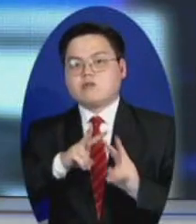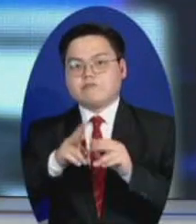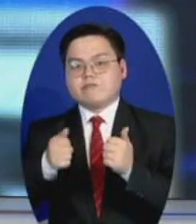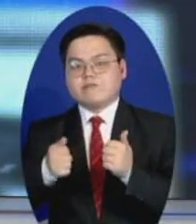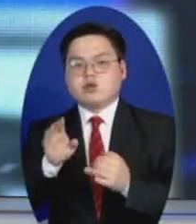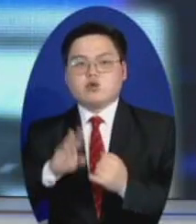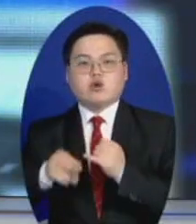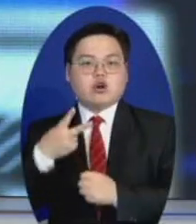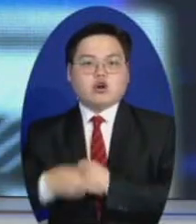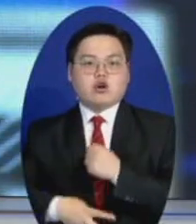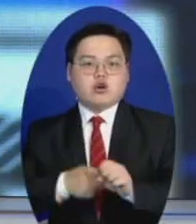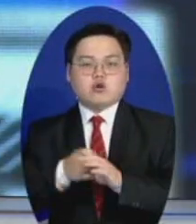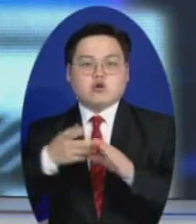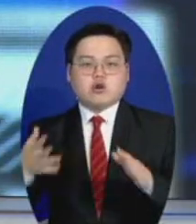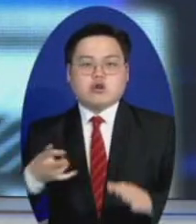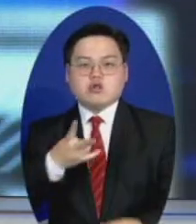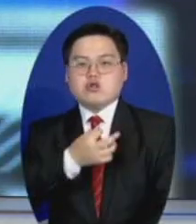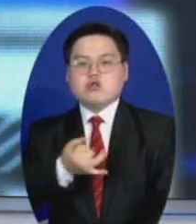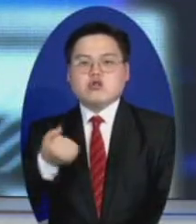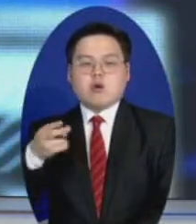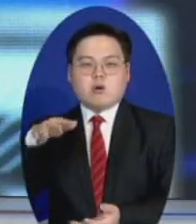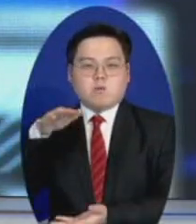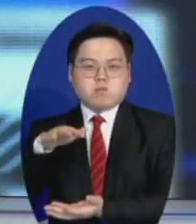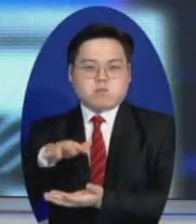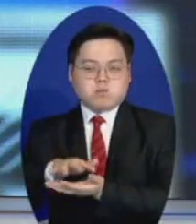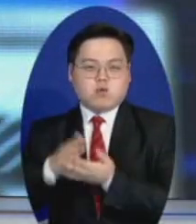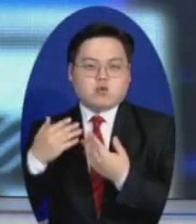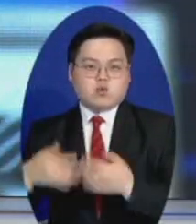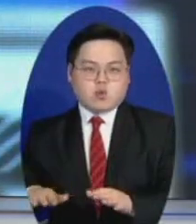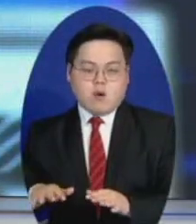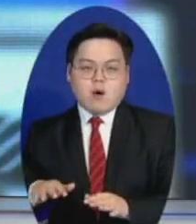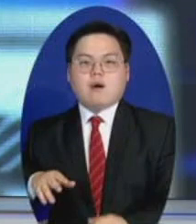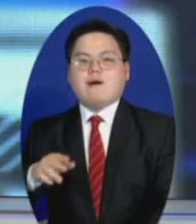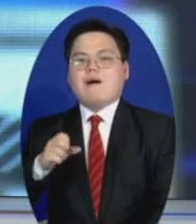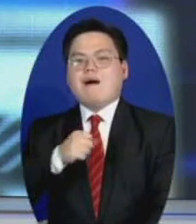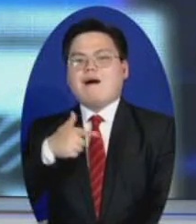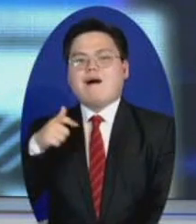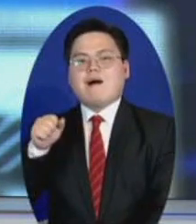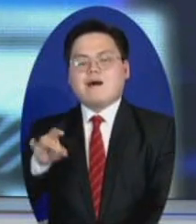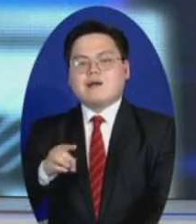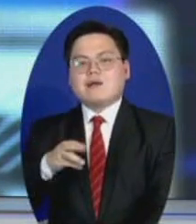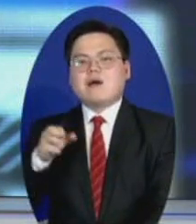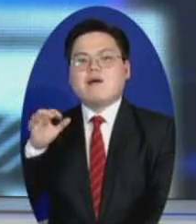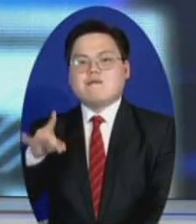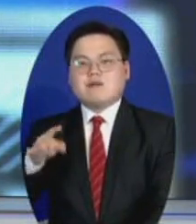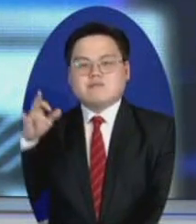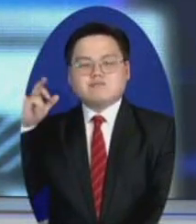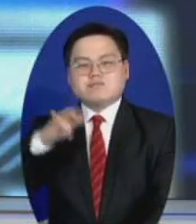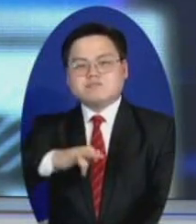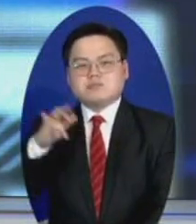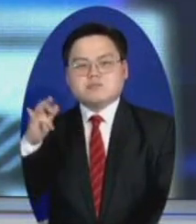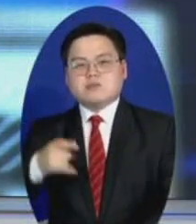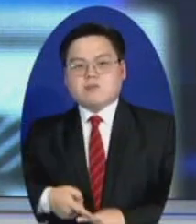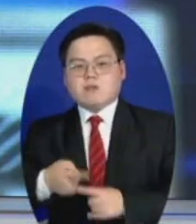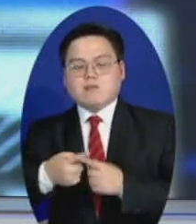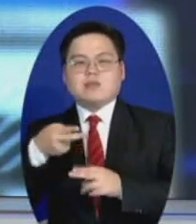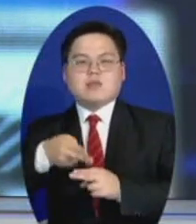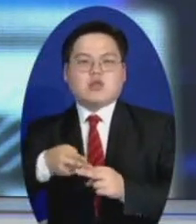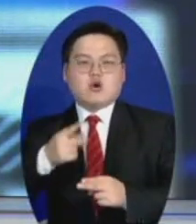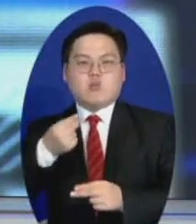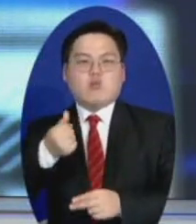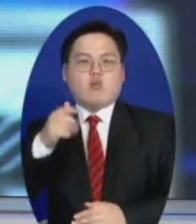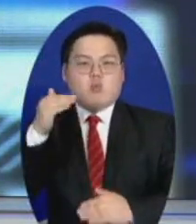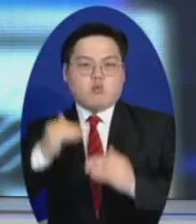Мэдээ үргэлжилж байна. Сүүлийн 2 жил нүүц нь барагдсан агаарын тээврийн салбарыг төрөөс бодлогоор дэмжиж нислэгийн тоо хэмжээг нэмэгдүүлэн тээзний үн